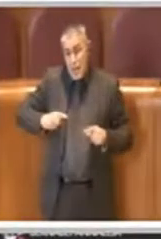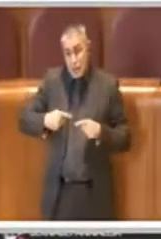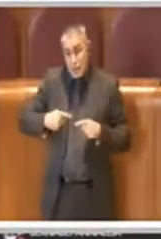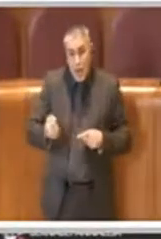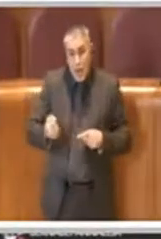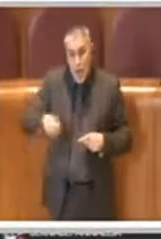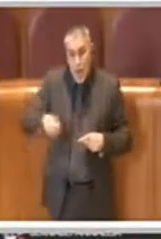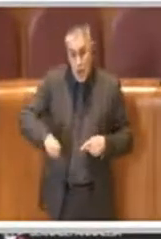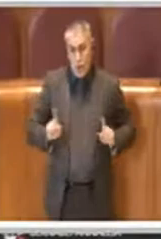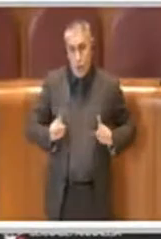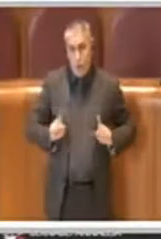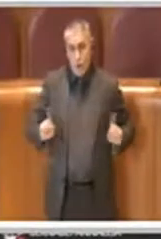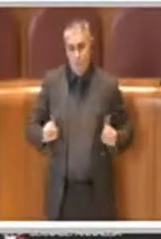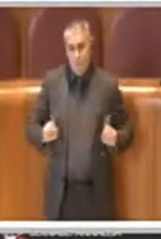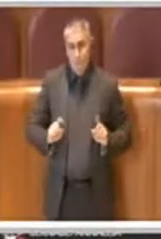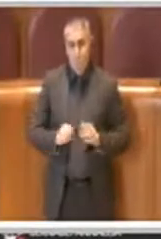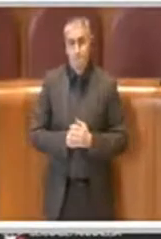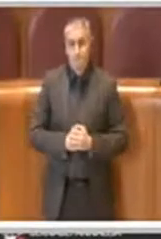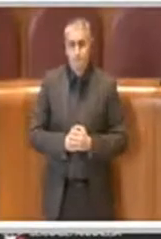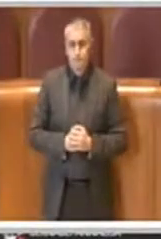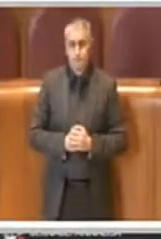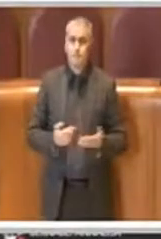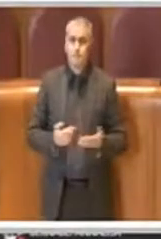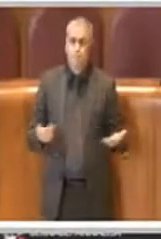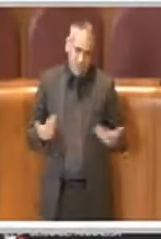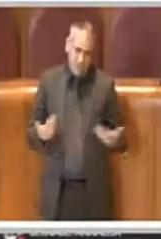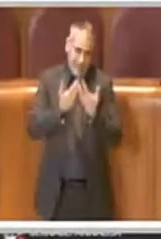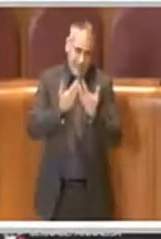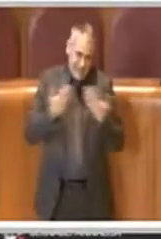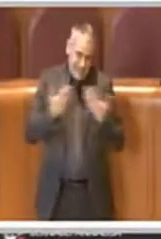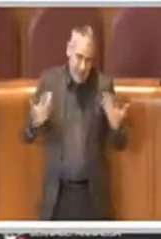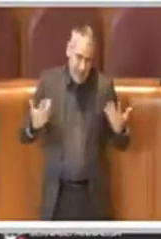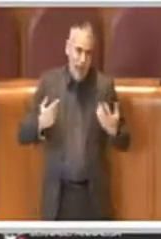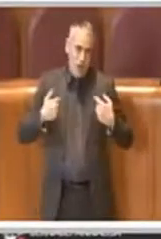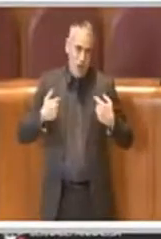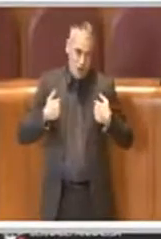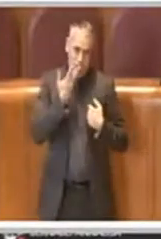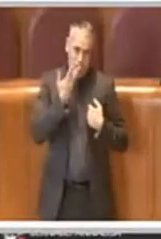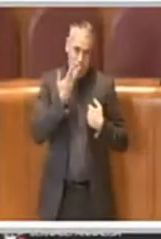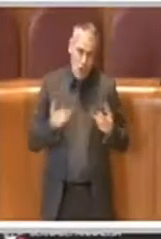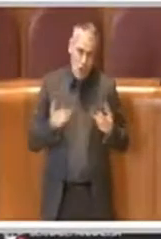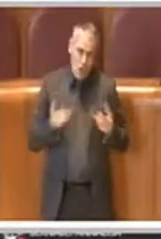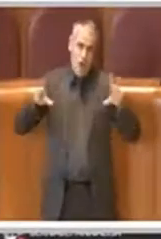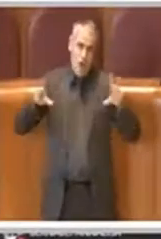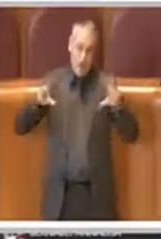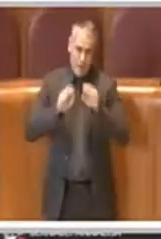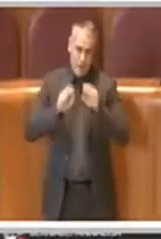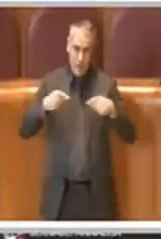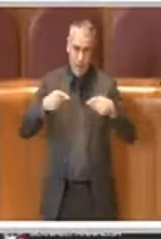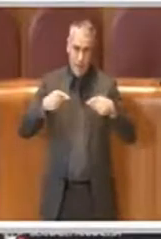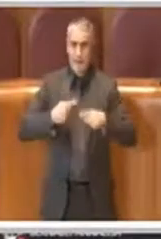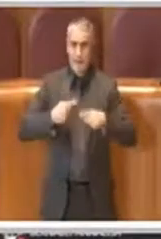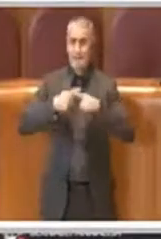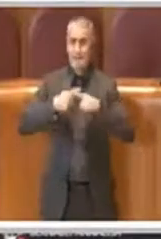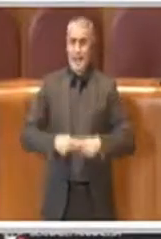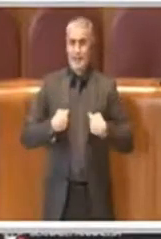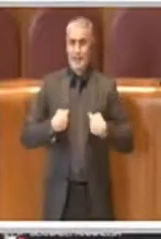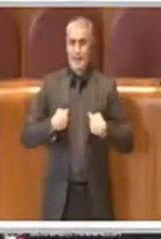non si ripeta mai più. Ovviamente voglio sottolineare, ma perché ne sono testimone io e penso tutti i